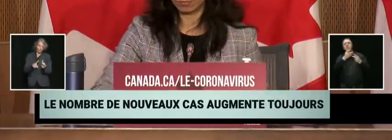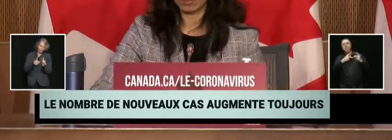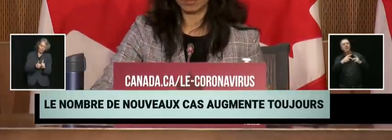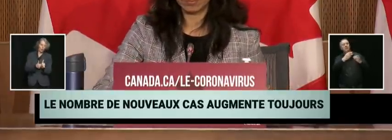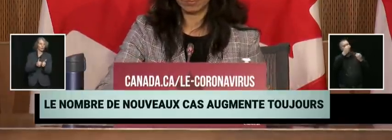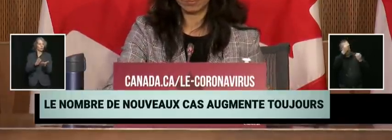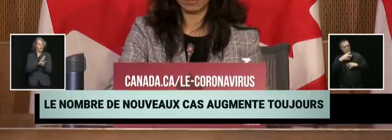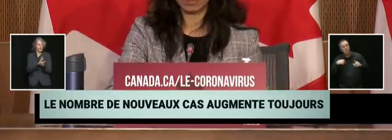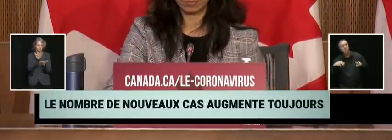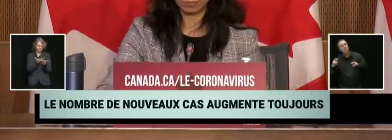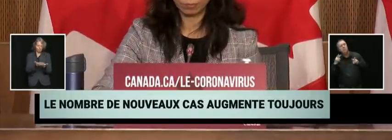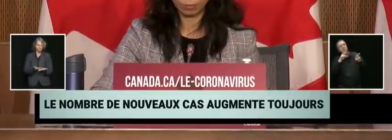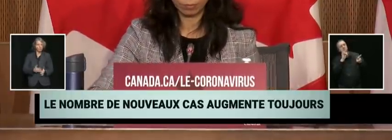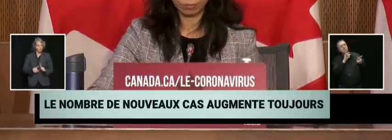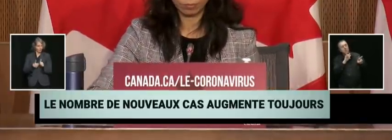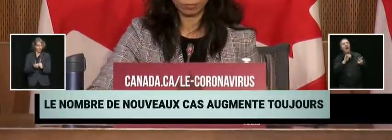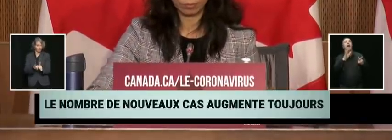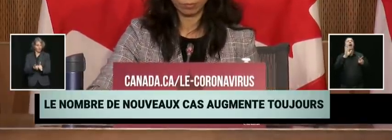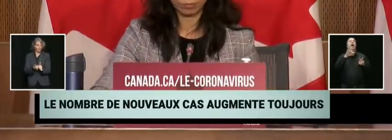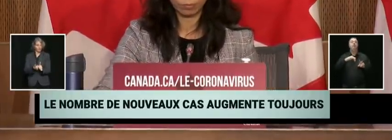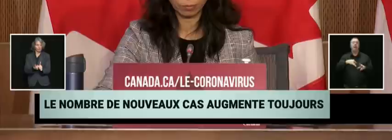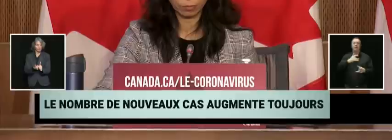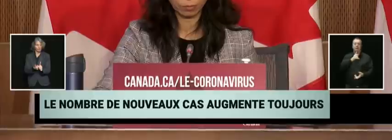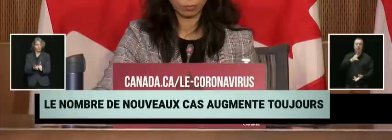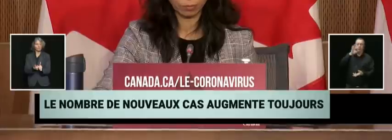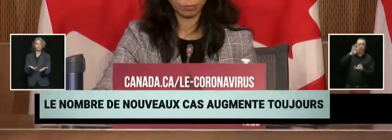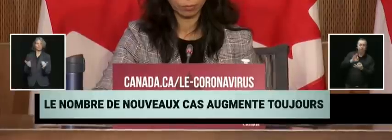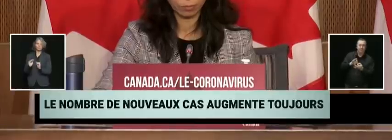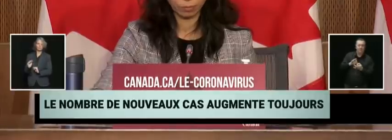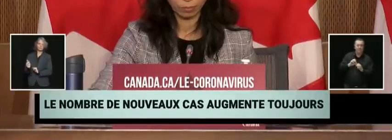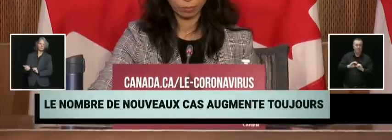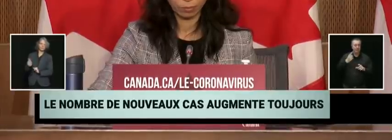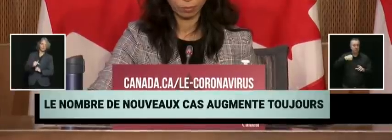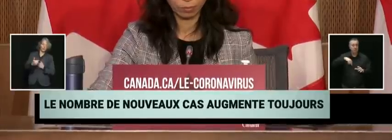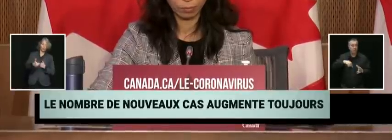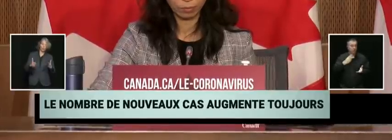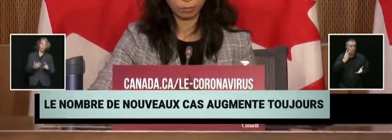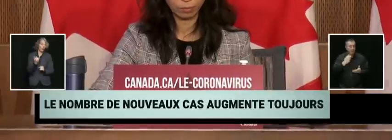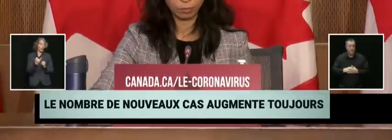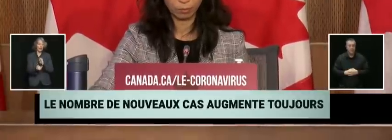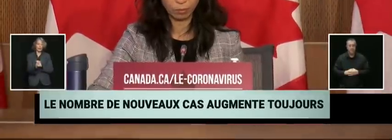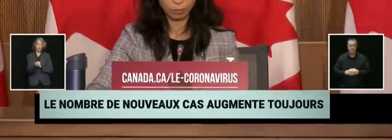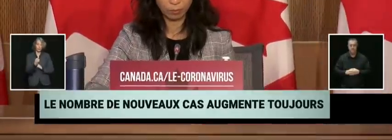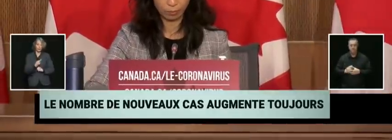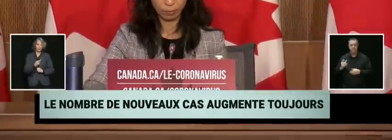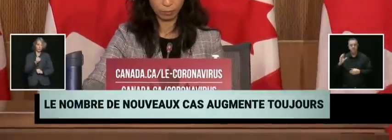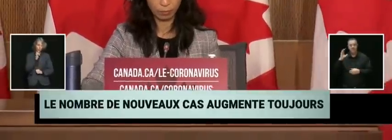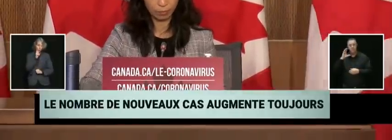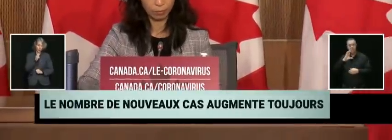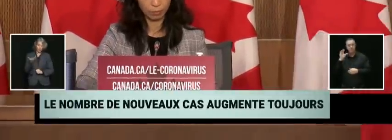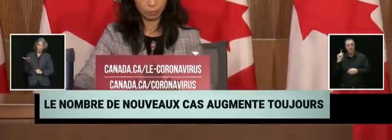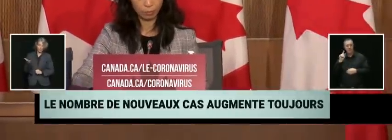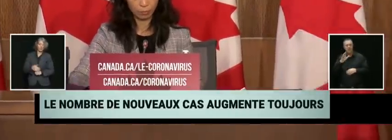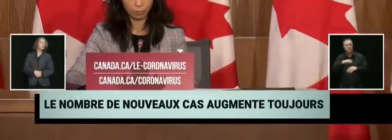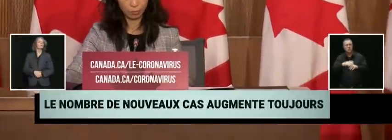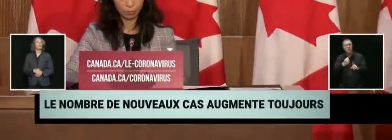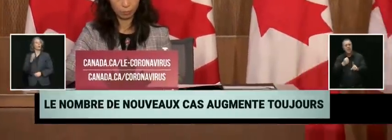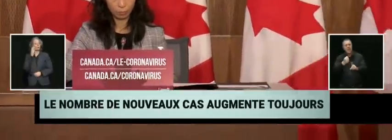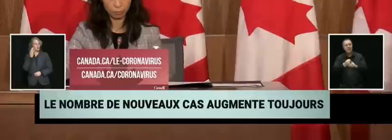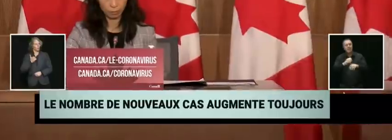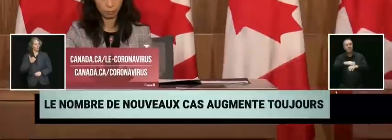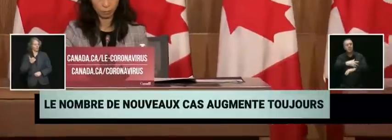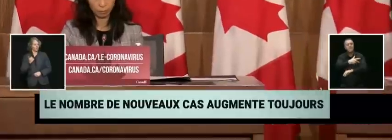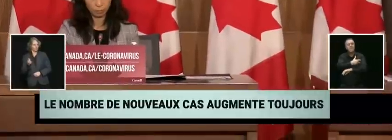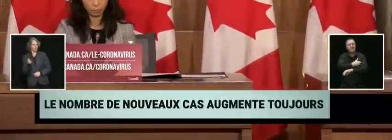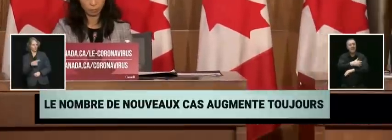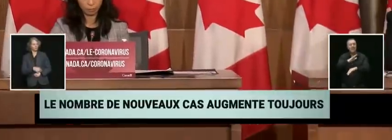Dernière question de la salle. De nouveau, Laurence Martin, Radio-Canada. Par rapport à l'impact du vaccin sur la modélisation, je sais que vous avez dit au